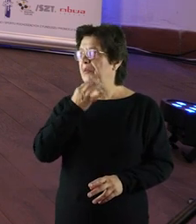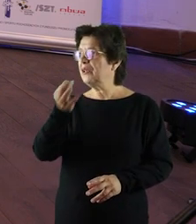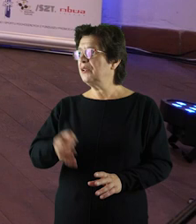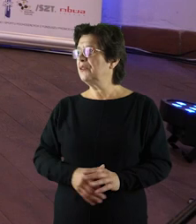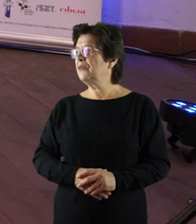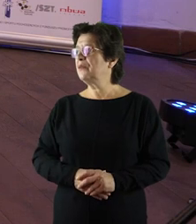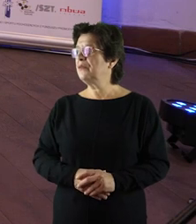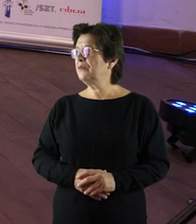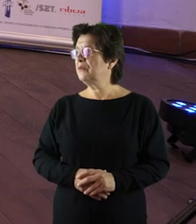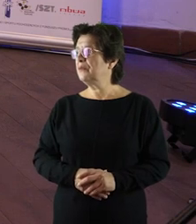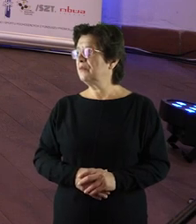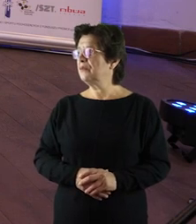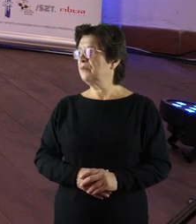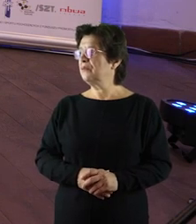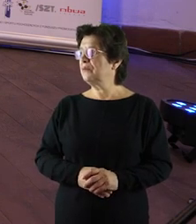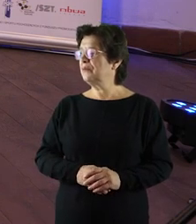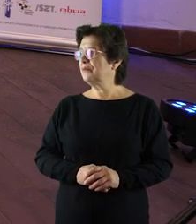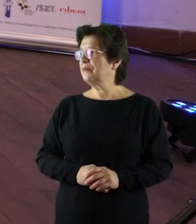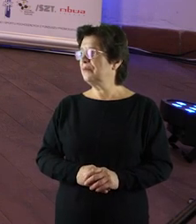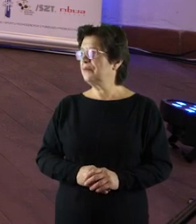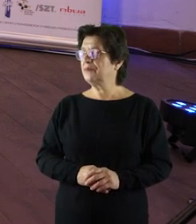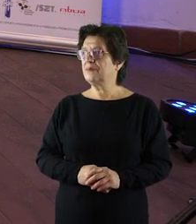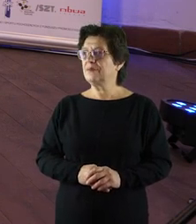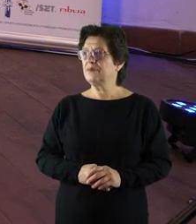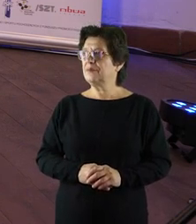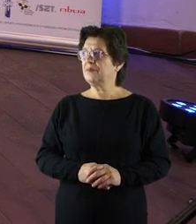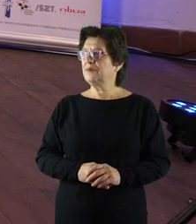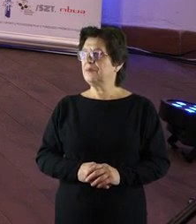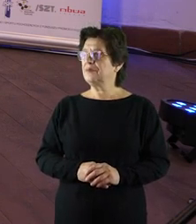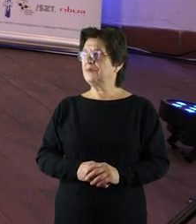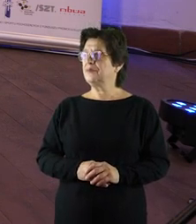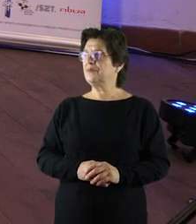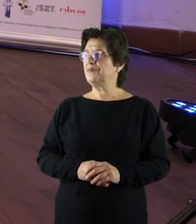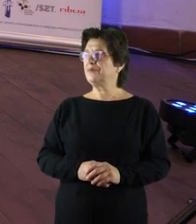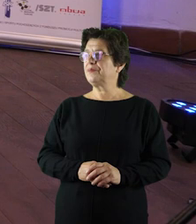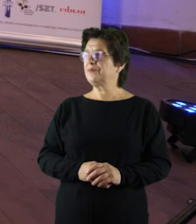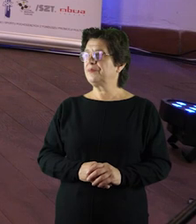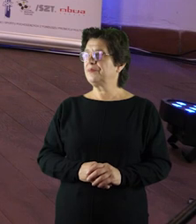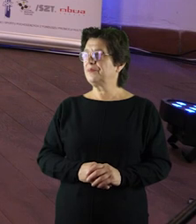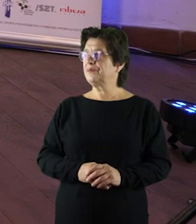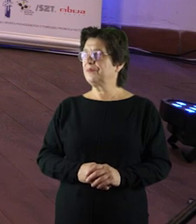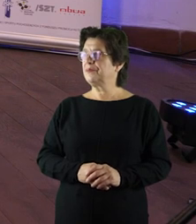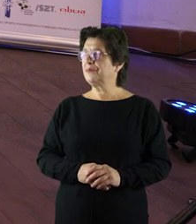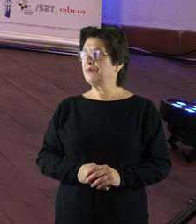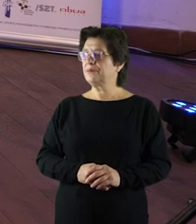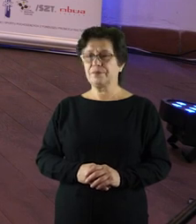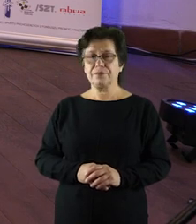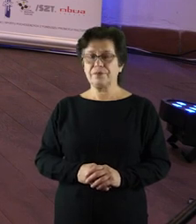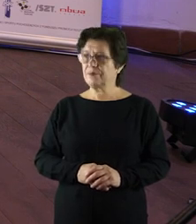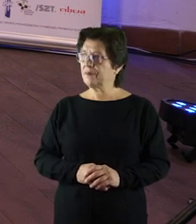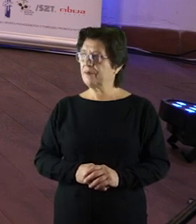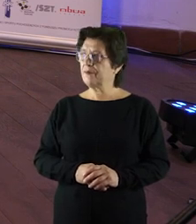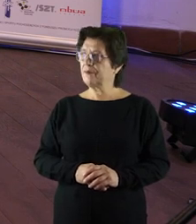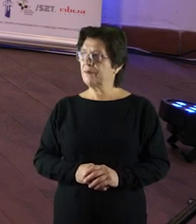proszę. Nie masz mikrofonu? O, już maszeruję mikrofon do ciebie. Czy była